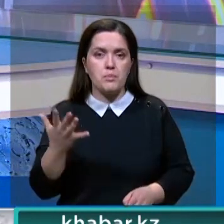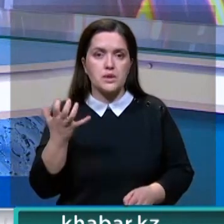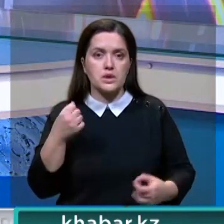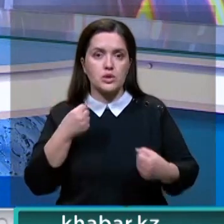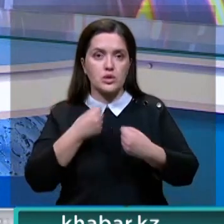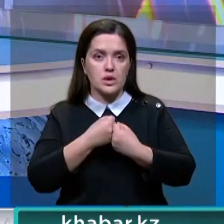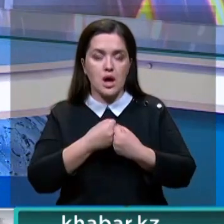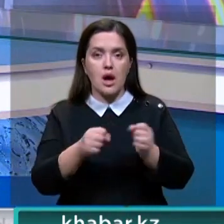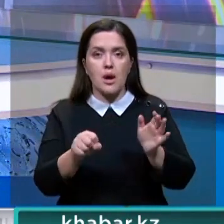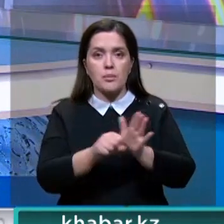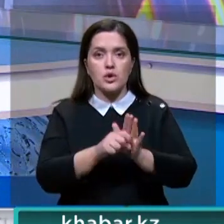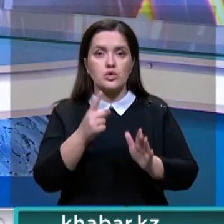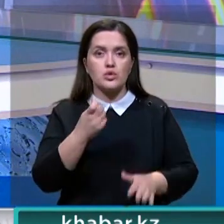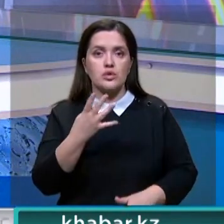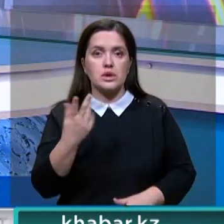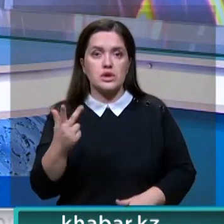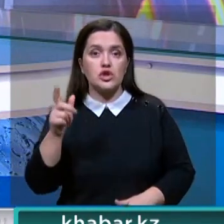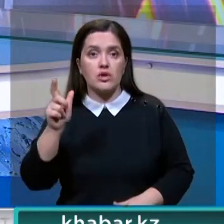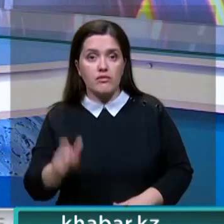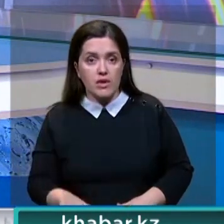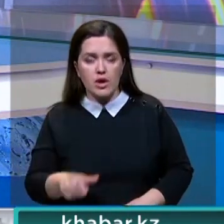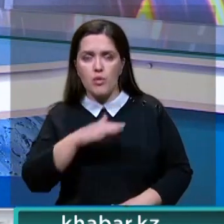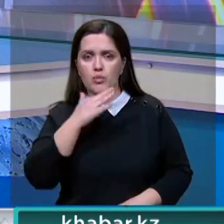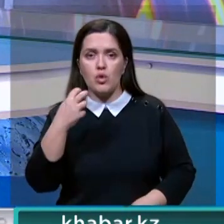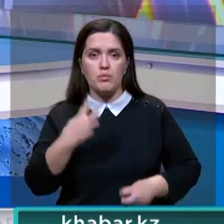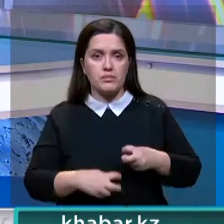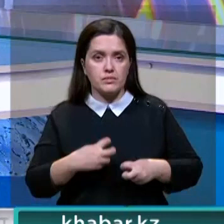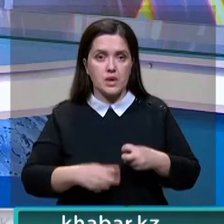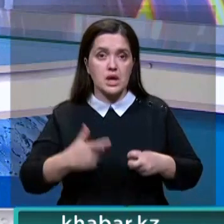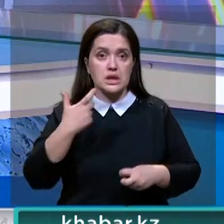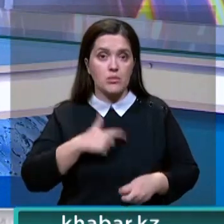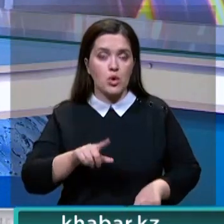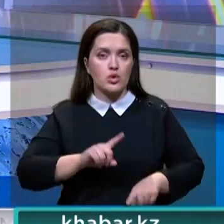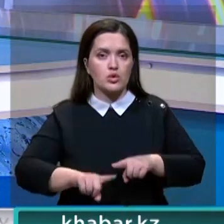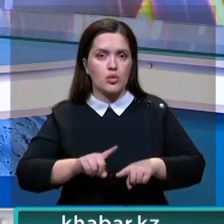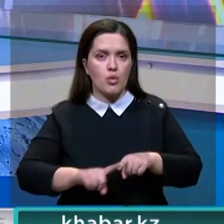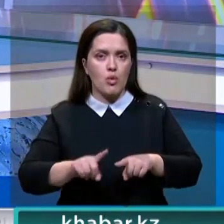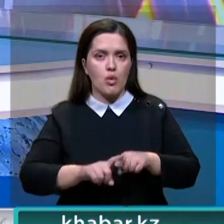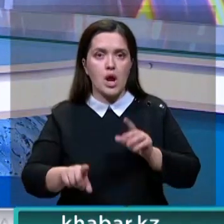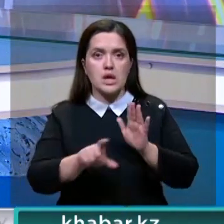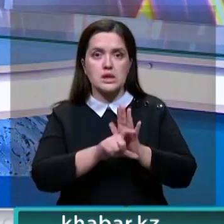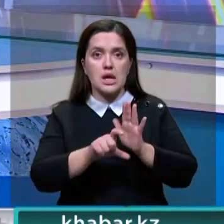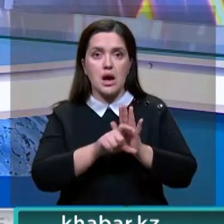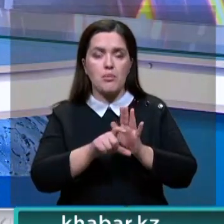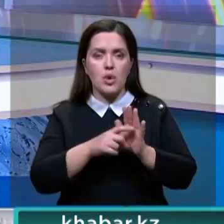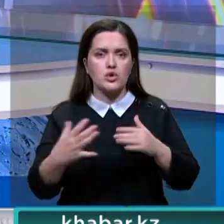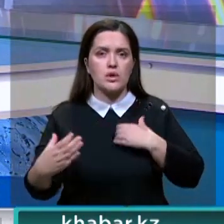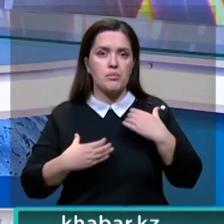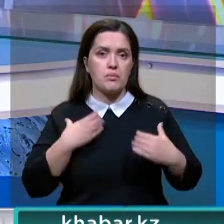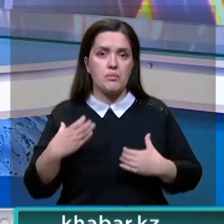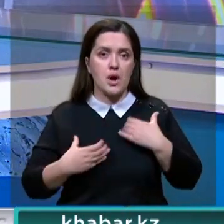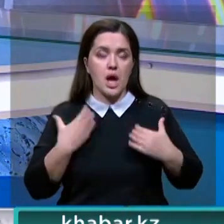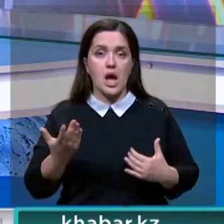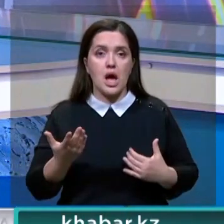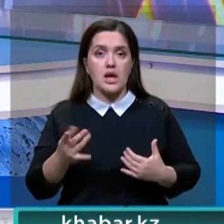произошло больше 500 ДТП. Погибли 143 человека, сотни получили травмы. А впереди зима, и специалисты уже бьют тревогу.